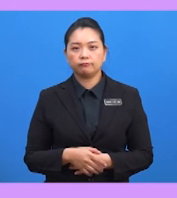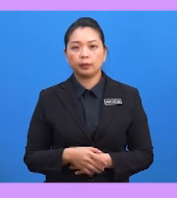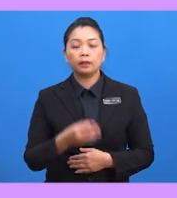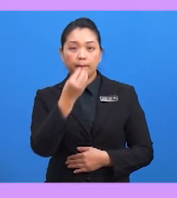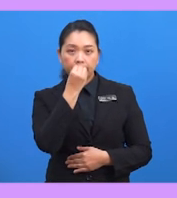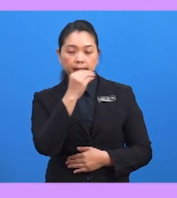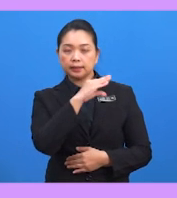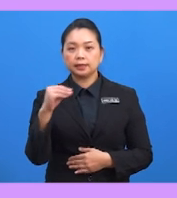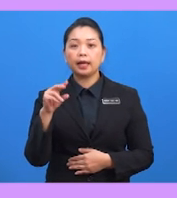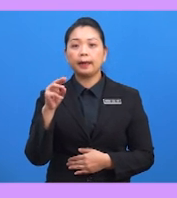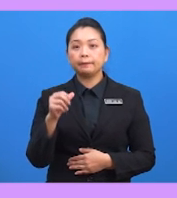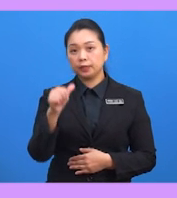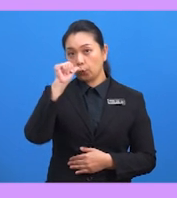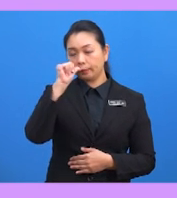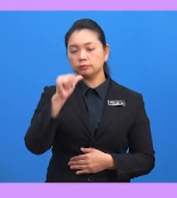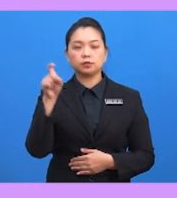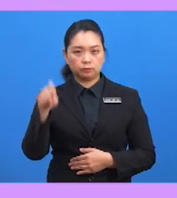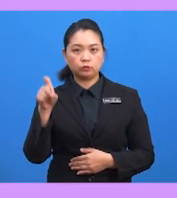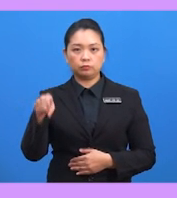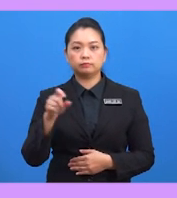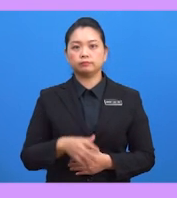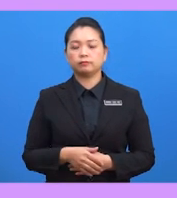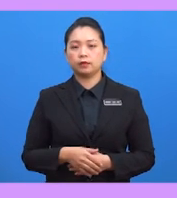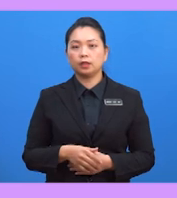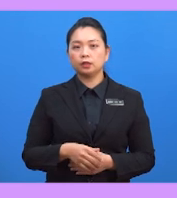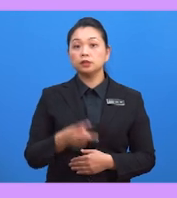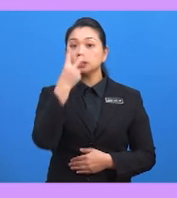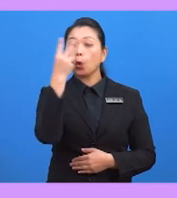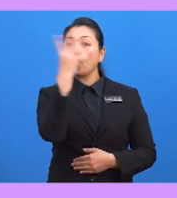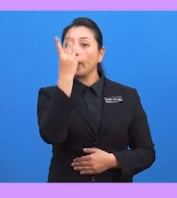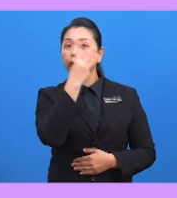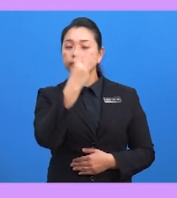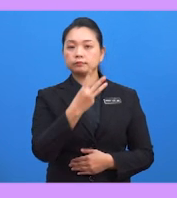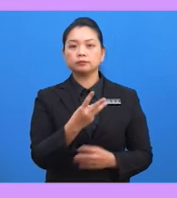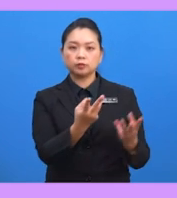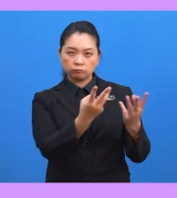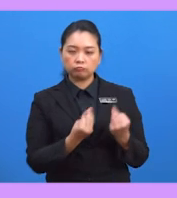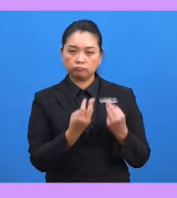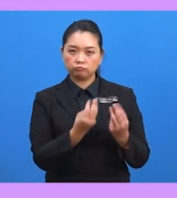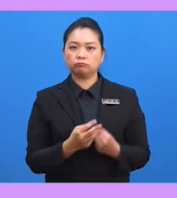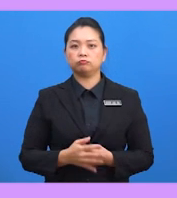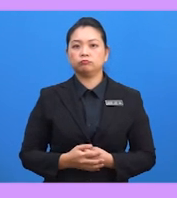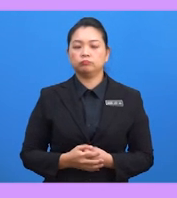Makanan dan minuman, barang keperluan. Menonton wayang, barang kehendak.